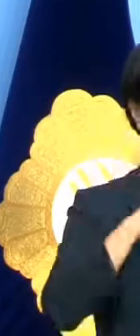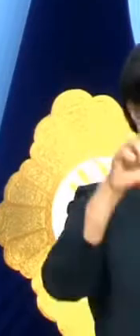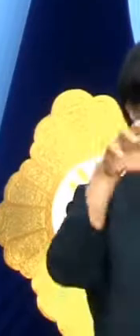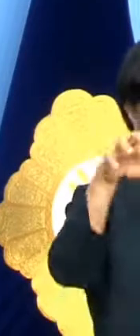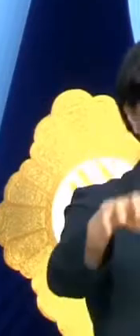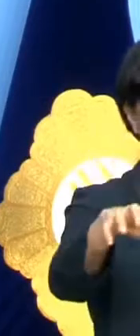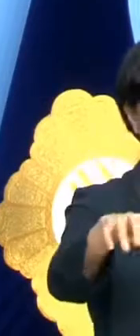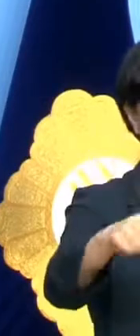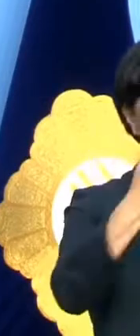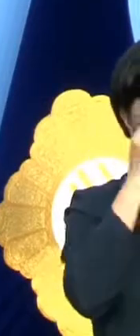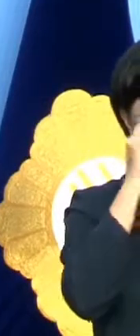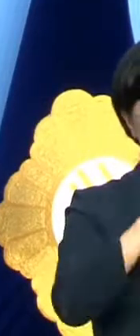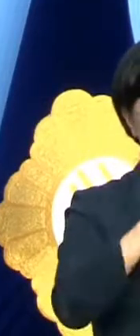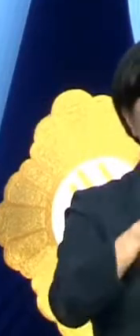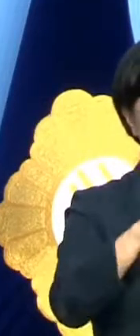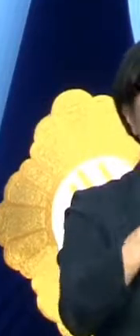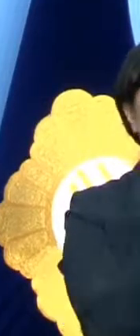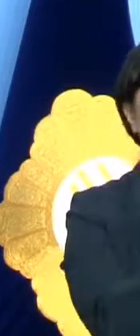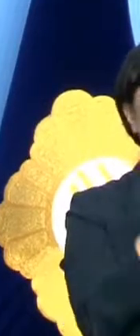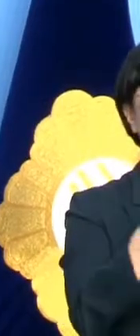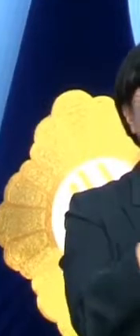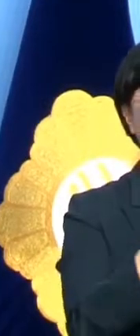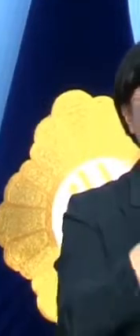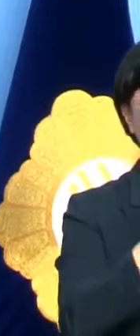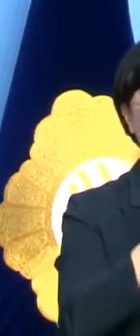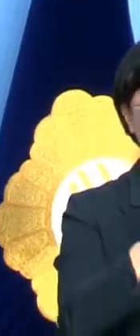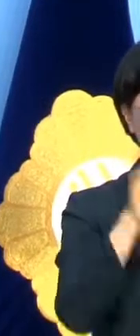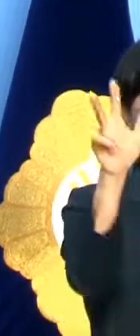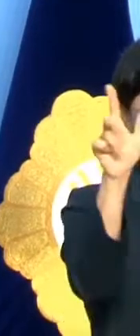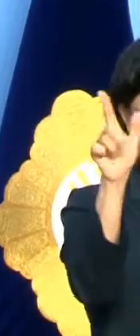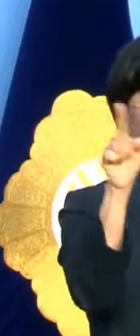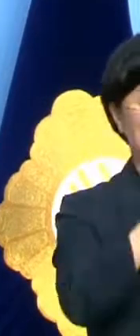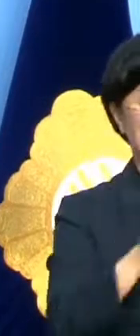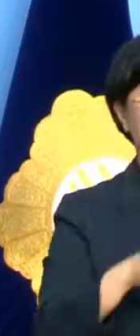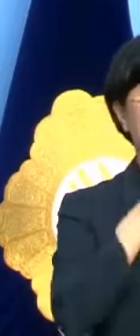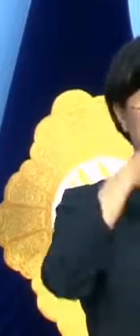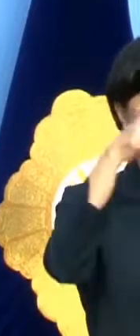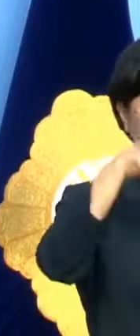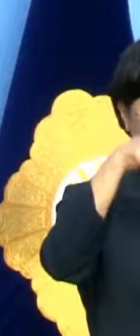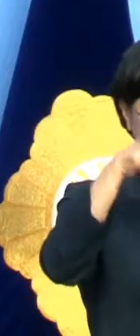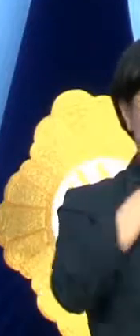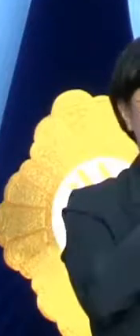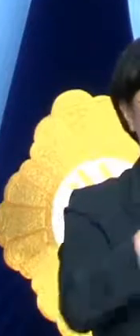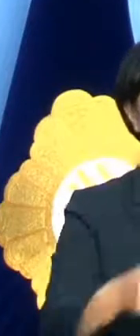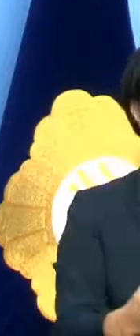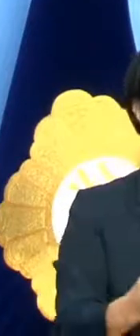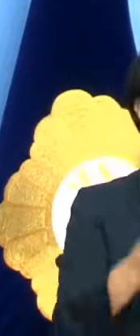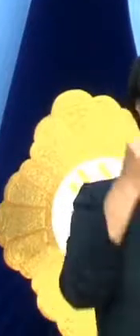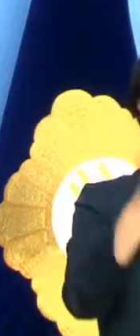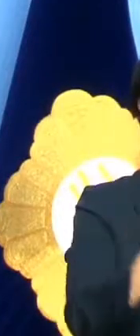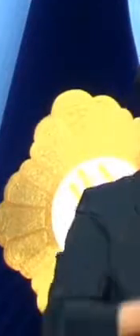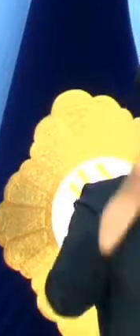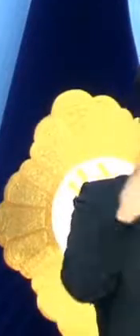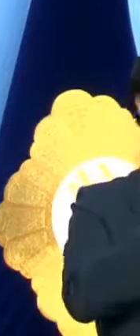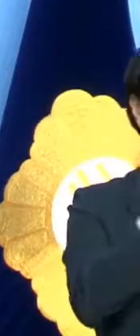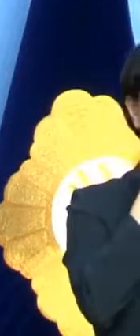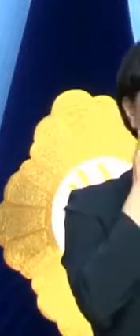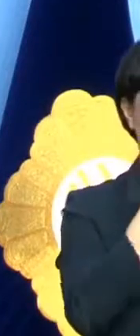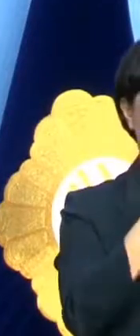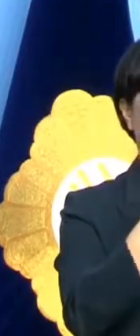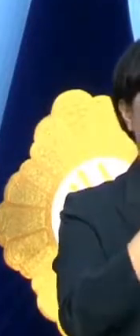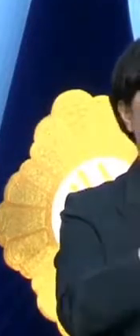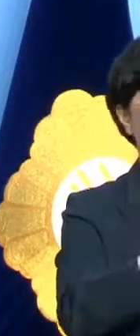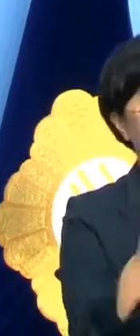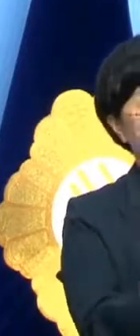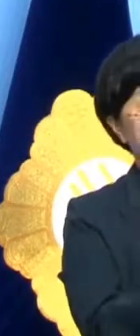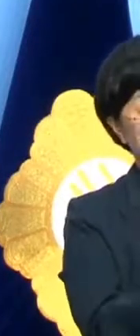긴밀한 협력을 통해서 전국적 인쇄 피가 조속히 복구될 수 있도록 대책